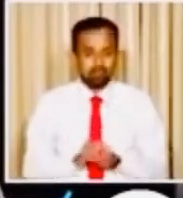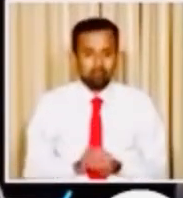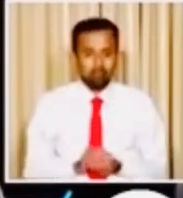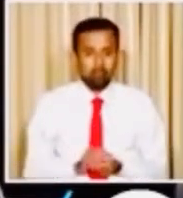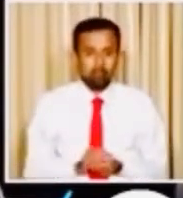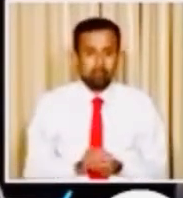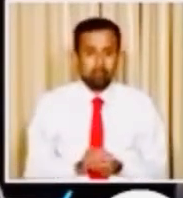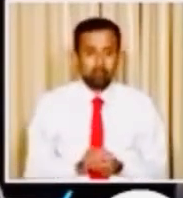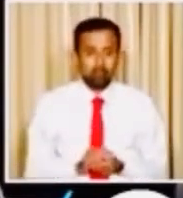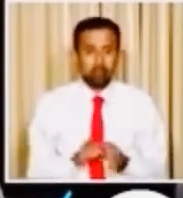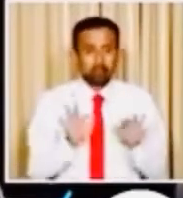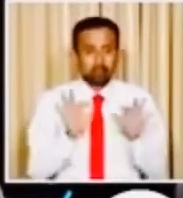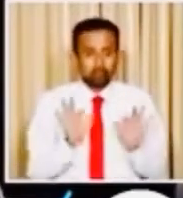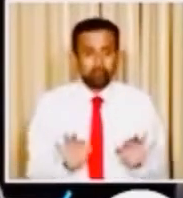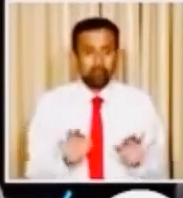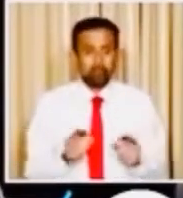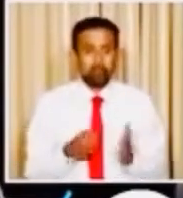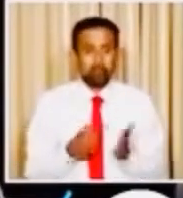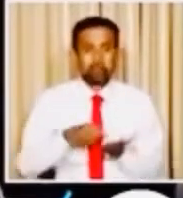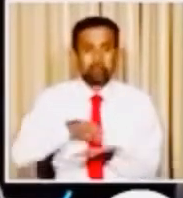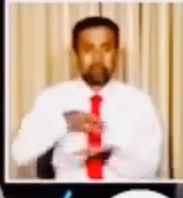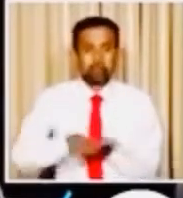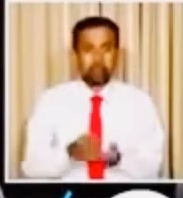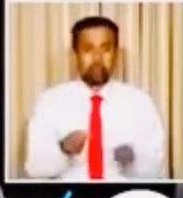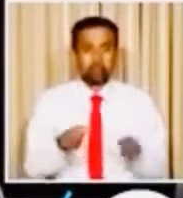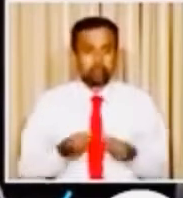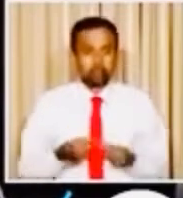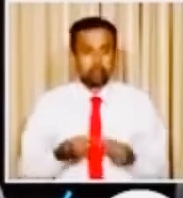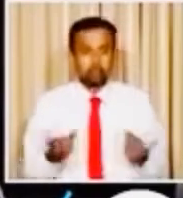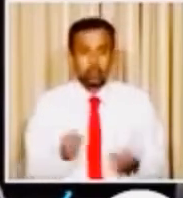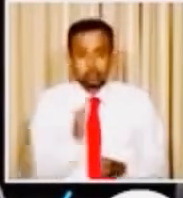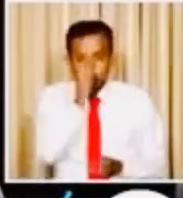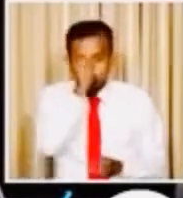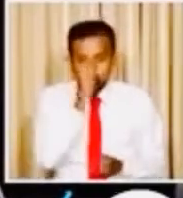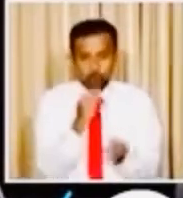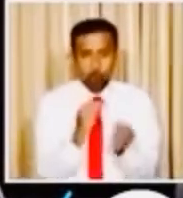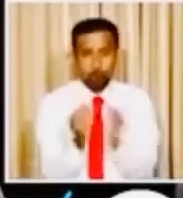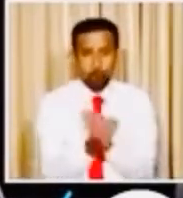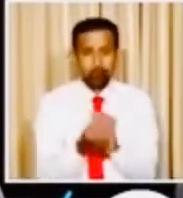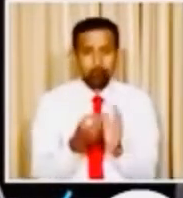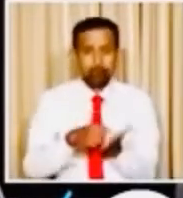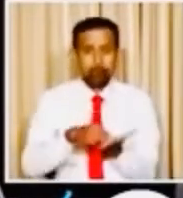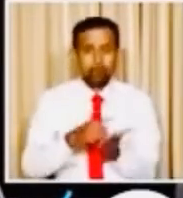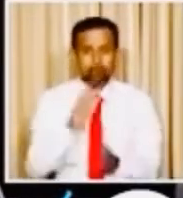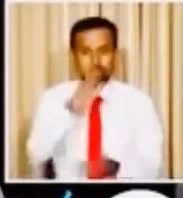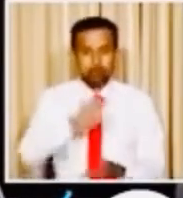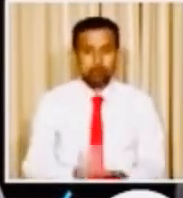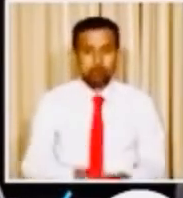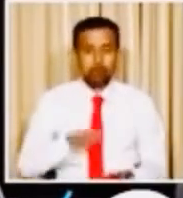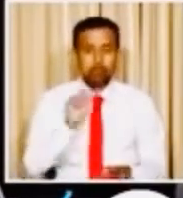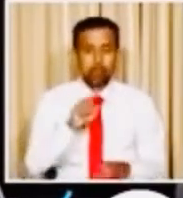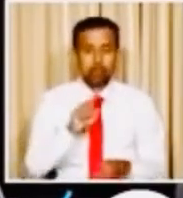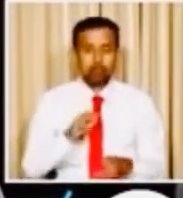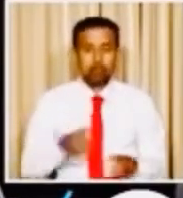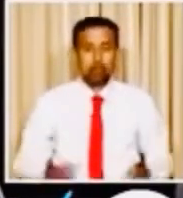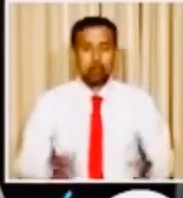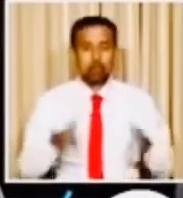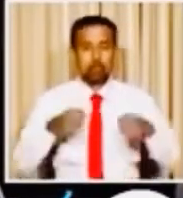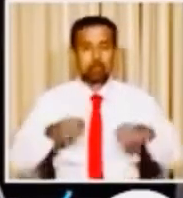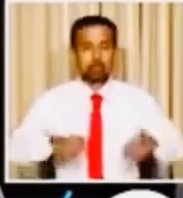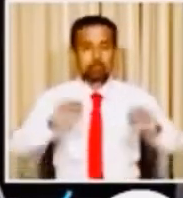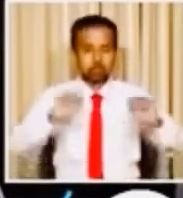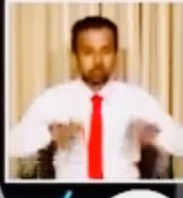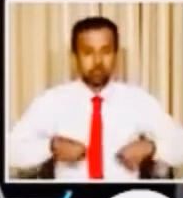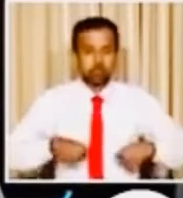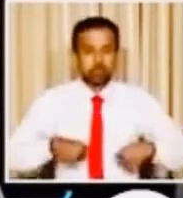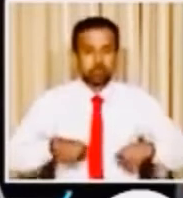මේවා හරි විදිහට අපි ලියාපදිංචි කරන්න දෙන්නේ නැති නිසා හොර විදිහට ලියාපදිංචි කළා, ස්කූටර් වලට ලියාපදිංචි කළා, අදටත් මහමාර්ගයේ දුවනවා.